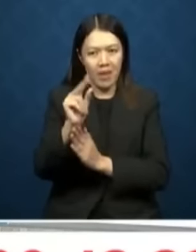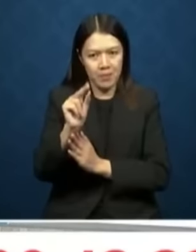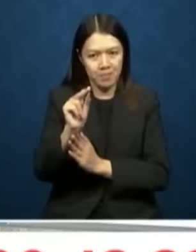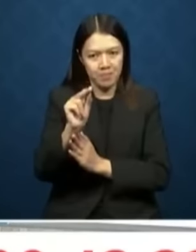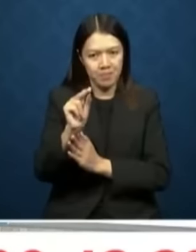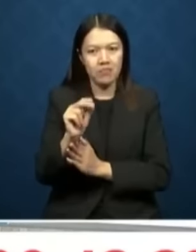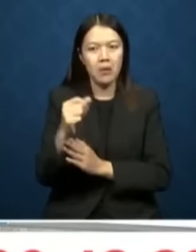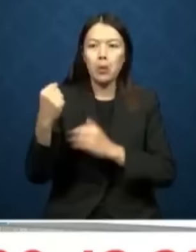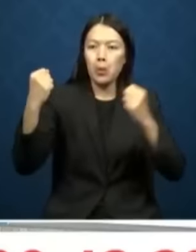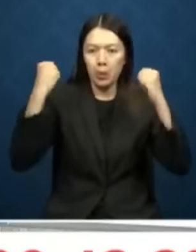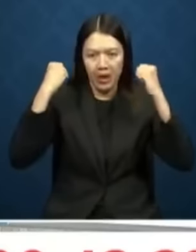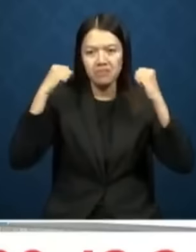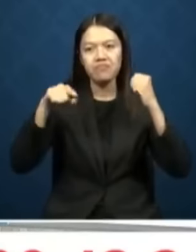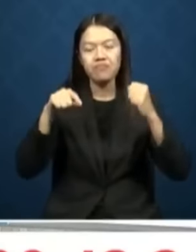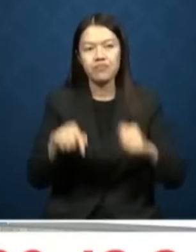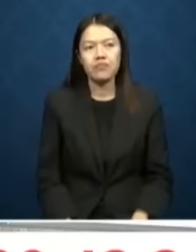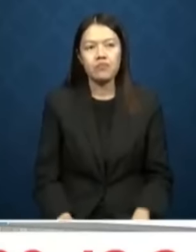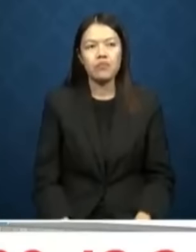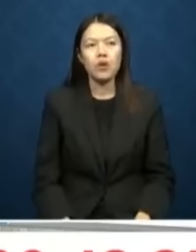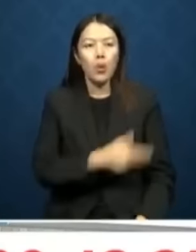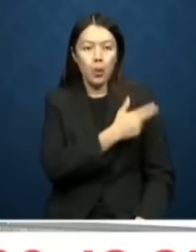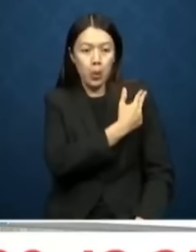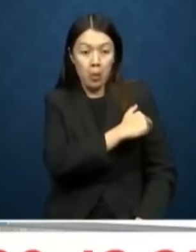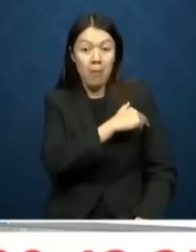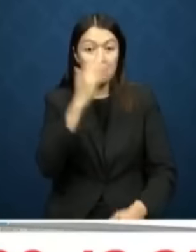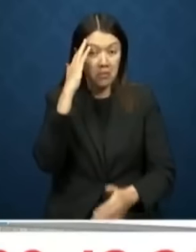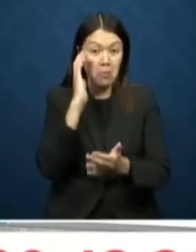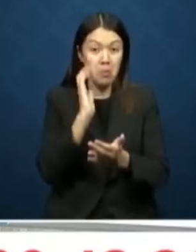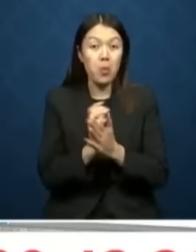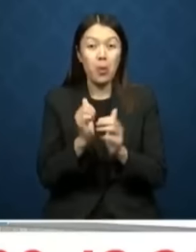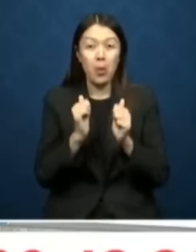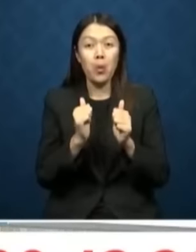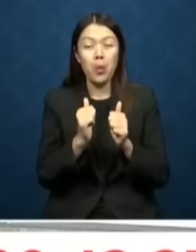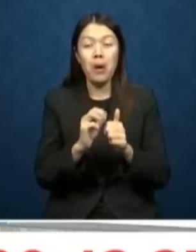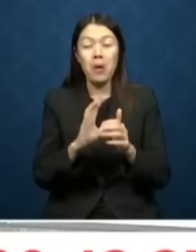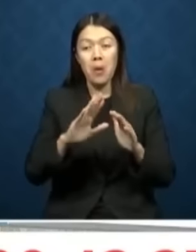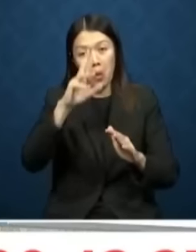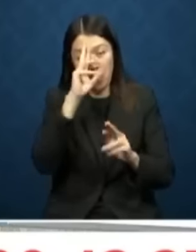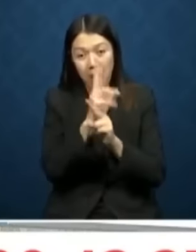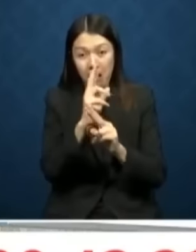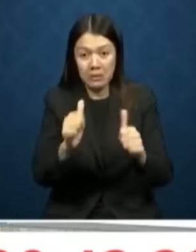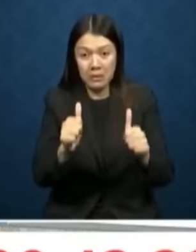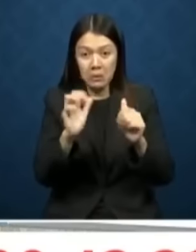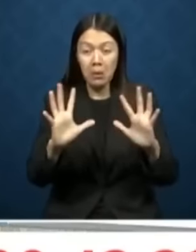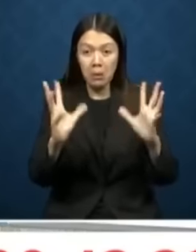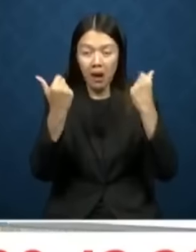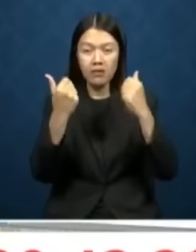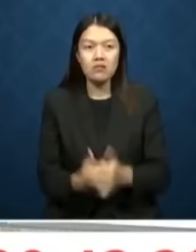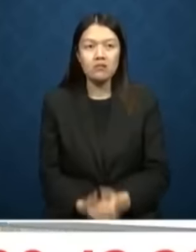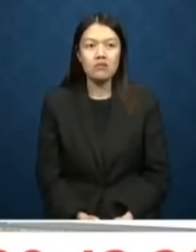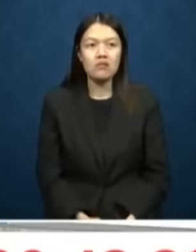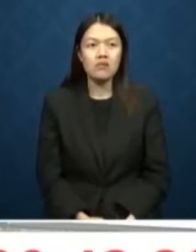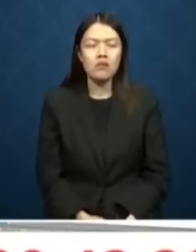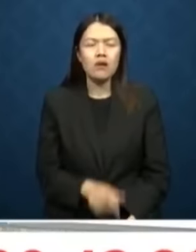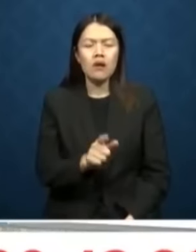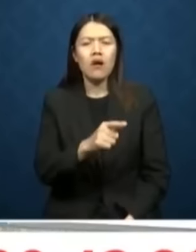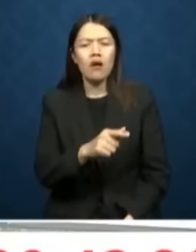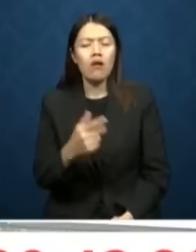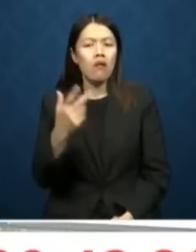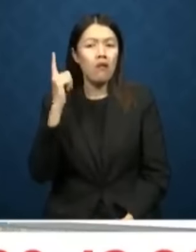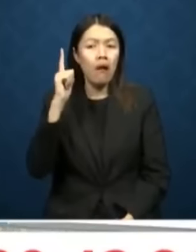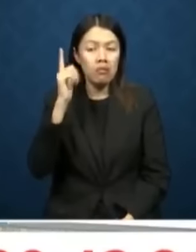แสดงว่าแข็งแรงผมก็ชื่นชมโรงพยาบาลตำรวจนะว่าท่านรักษาได้หายดีมากแต่ยังไม่พบเลยว่าท่านอดีตนายกไปพบแพทย์ตอนไหนเพิ่มเติ